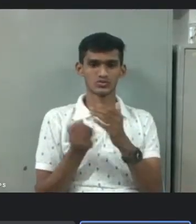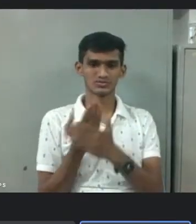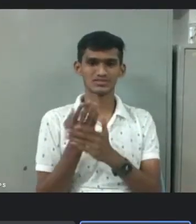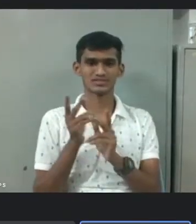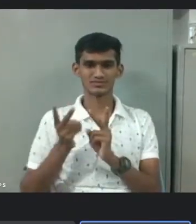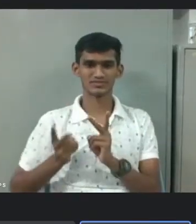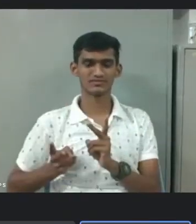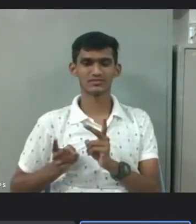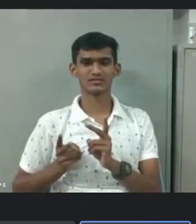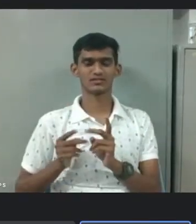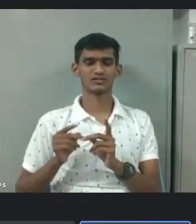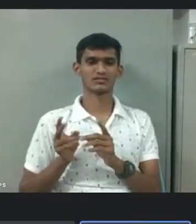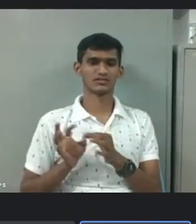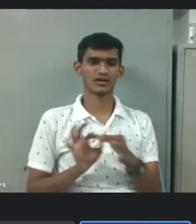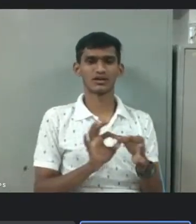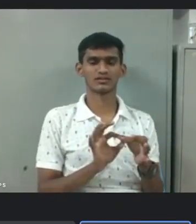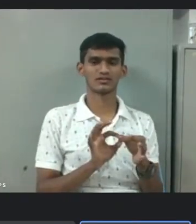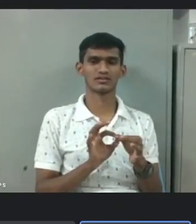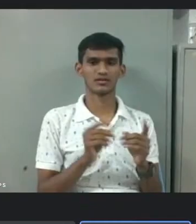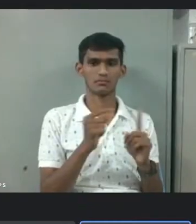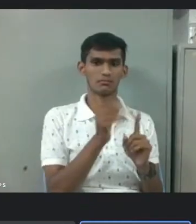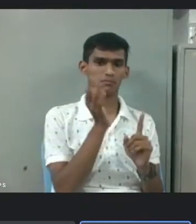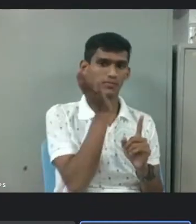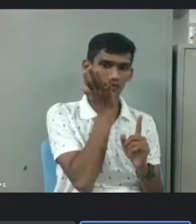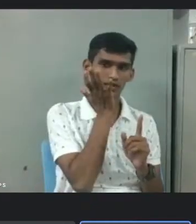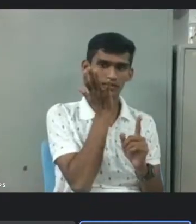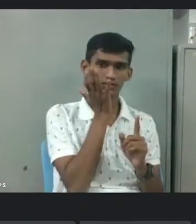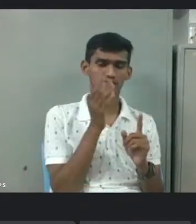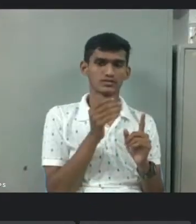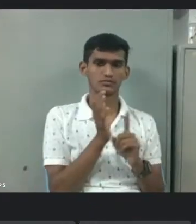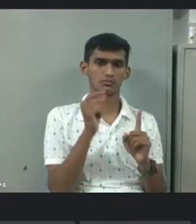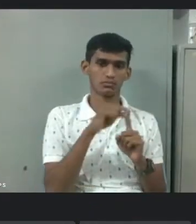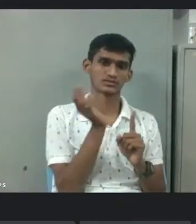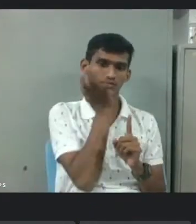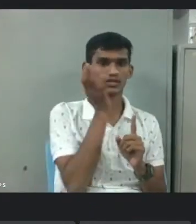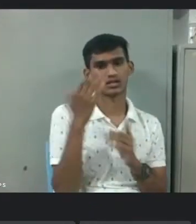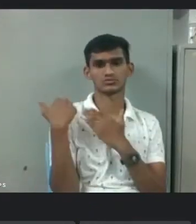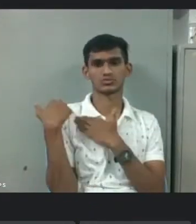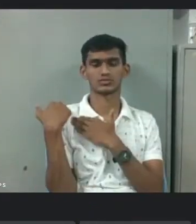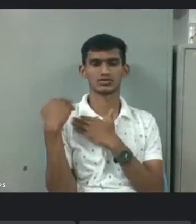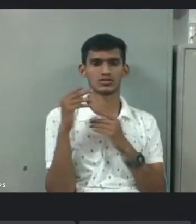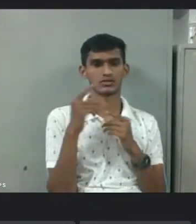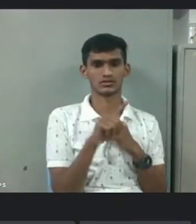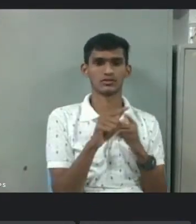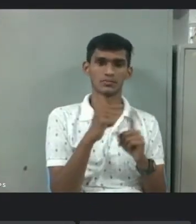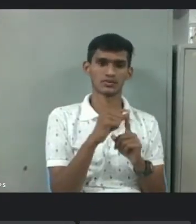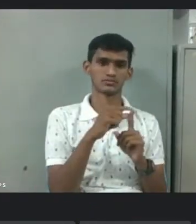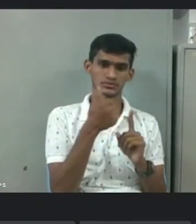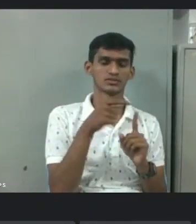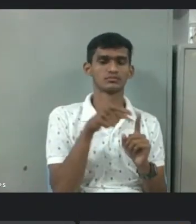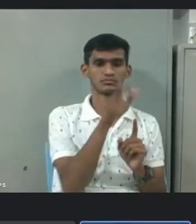ആയിട്ട് പഞ്ചായത്തുകളിലൊക്കെ ഇങ്ങനെ ഓരോ ക്ലാസ്സുകൾ ചെയ്യേണ്ടത് പഞ്ചായത്ത് പ്രസിഡന്റും ആണ്. ഇപ്പം